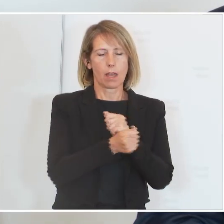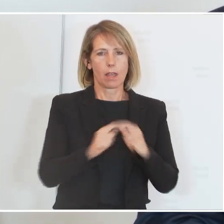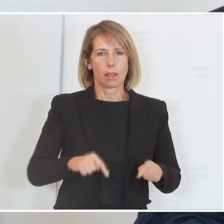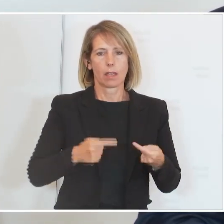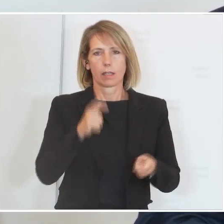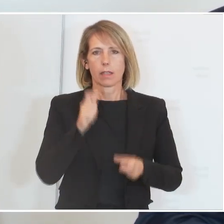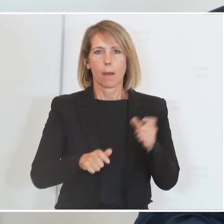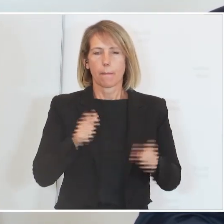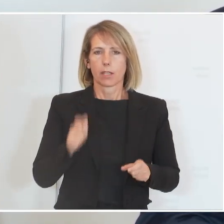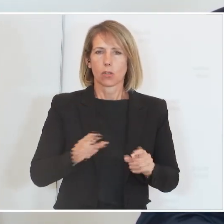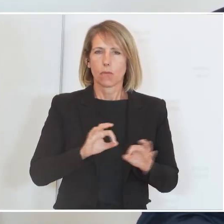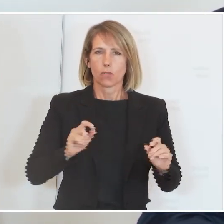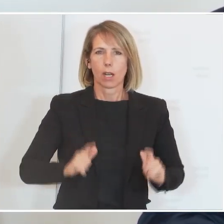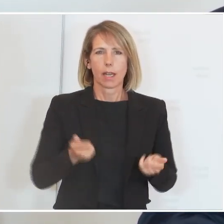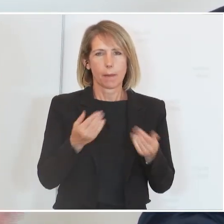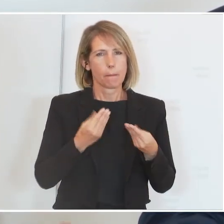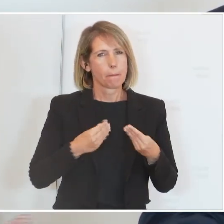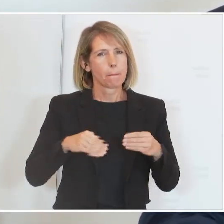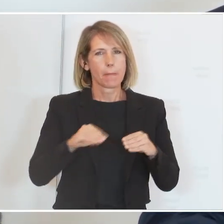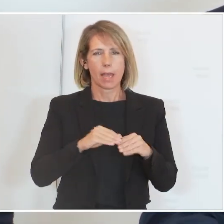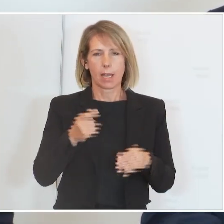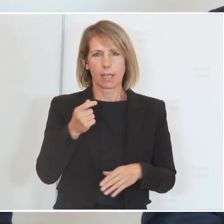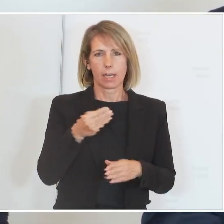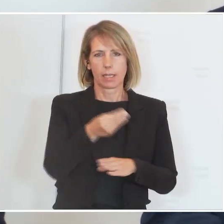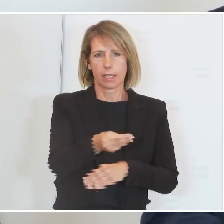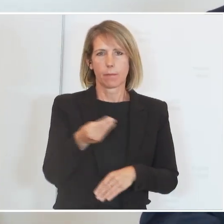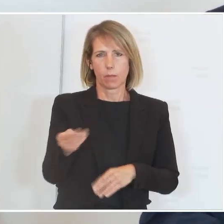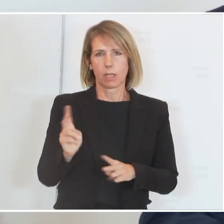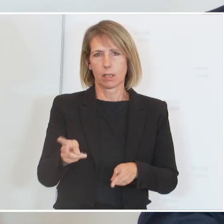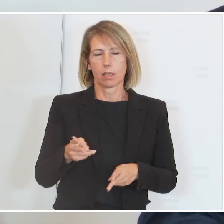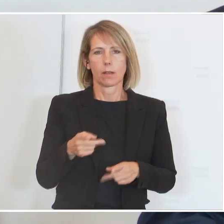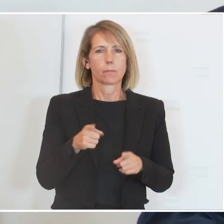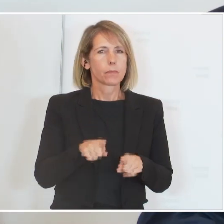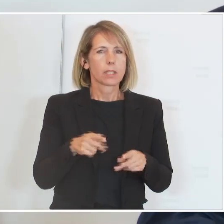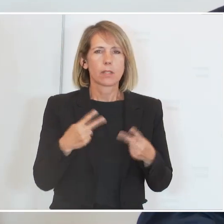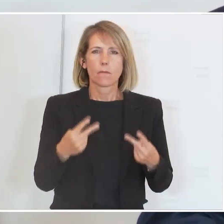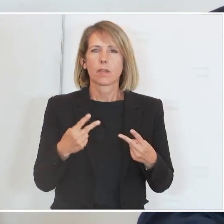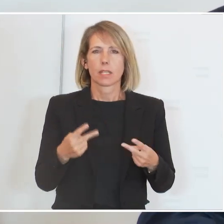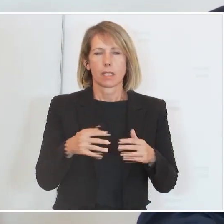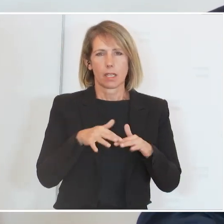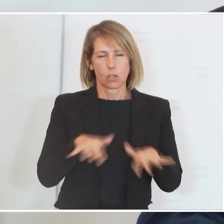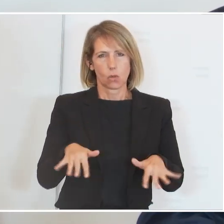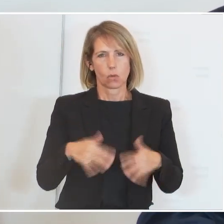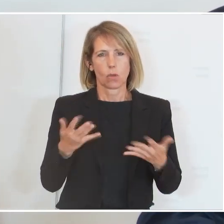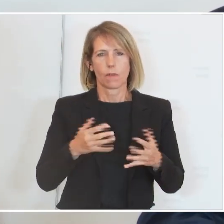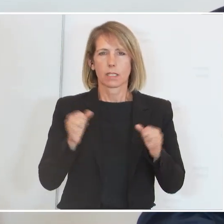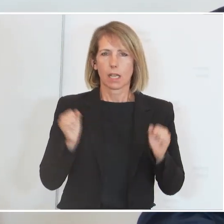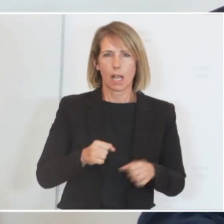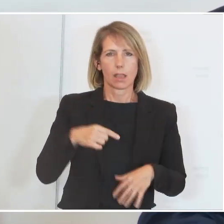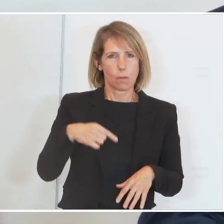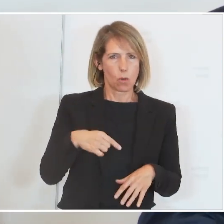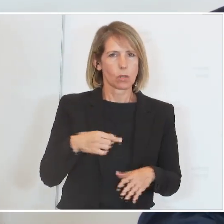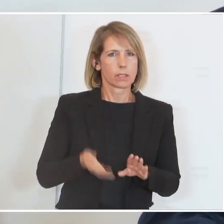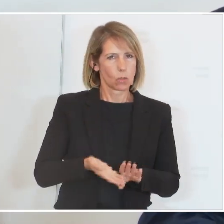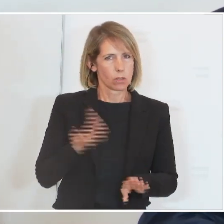Geld zum Leben auch zu geben. Und diese wichtigste strukturelle Maßnahme ist sicherlich die Abschaffung der kalten Progression, weil wir